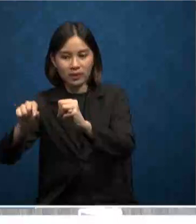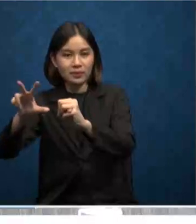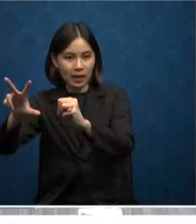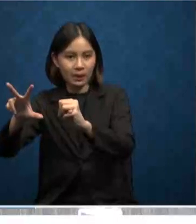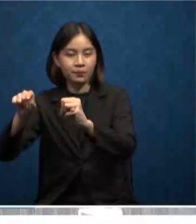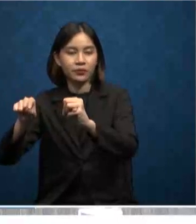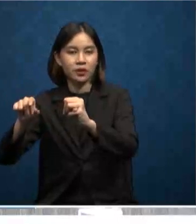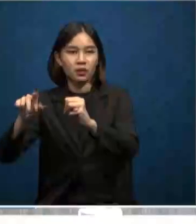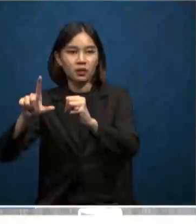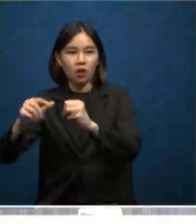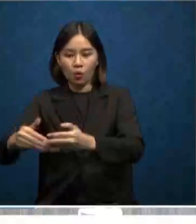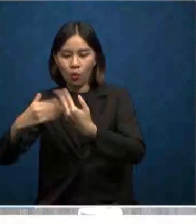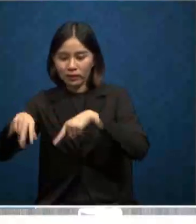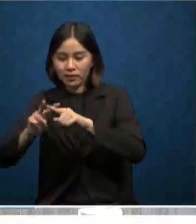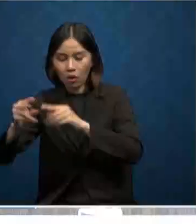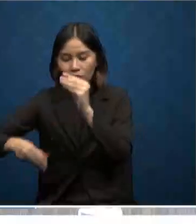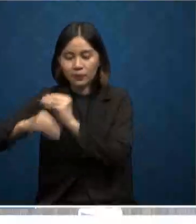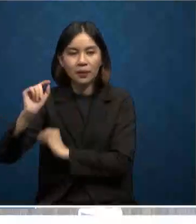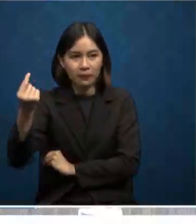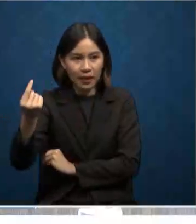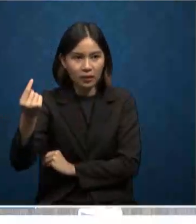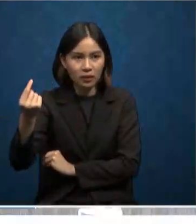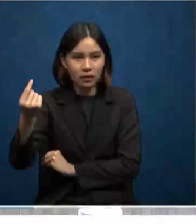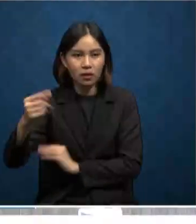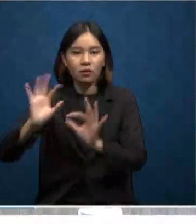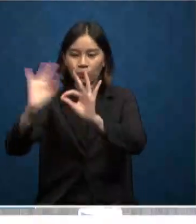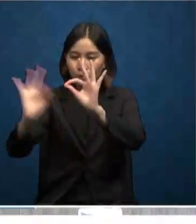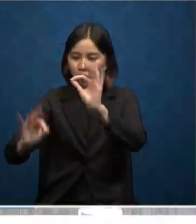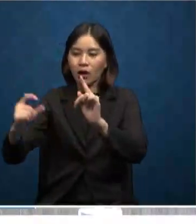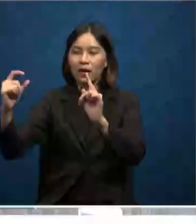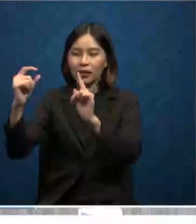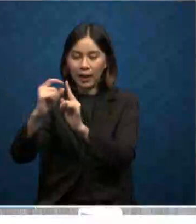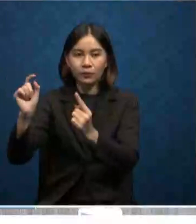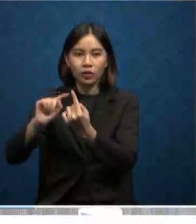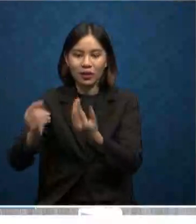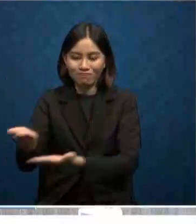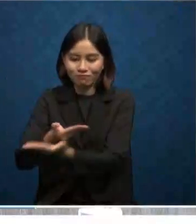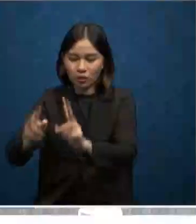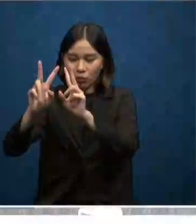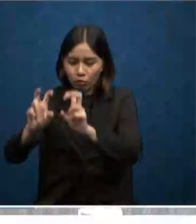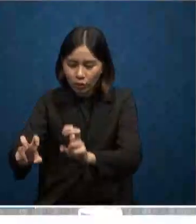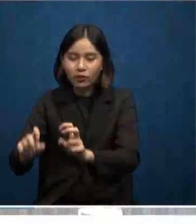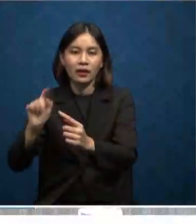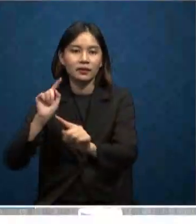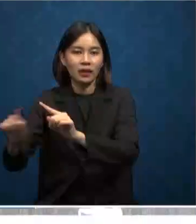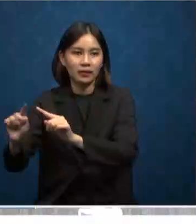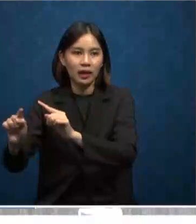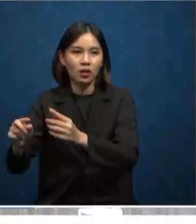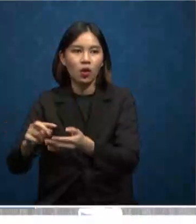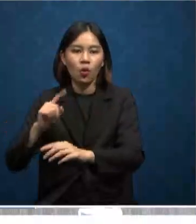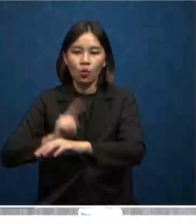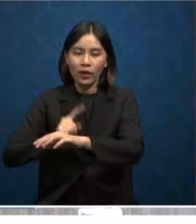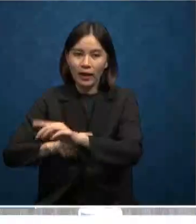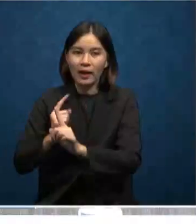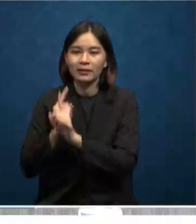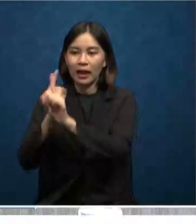23วรรค2ที่ท่านเพิ่มเข้ามาเนี่ยท่านใช้เพียงคำว่าในกรณีไต่สวนและพิจารณาวินิจฉัยพ้นระยะเวลา